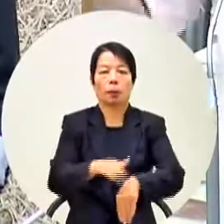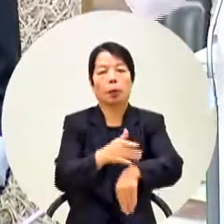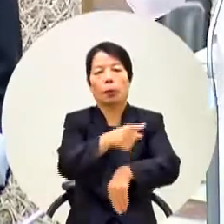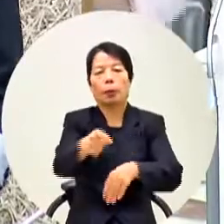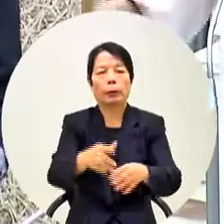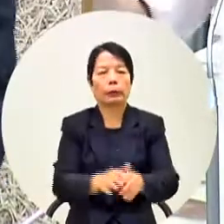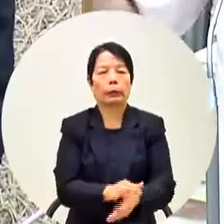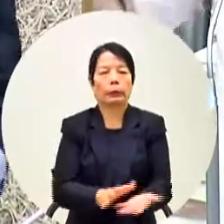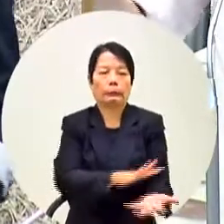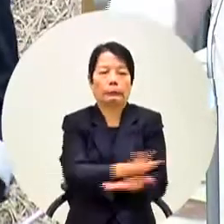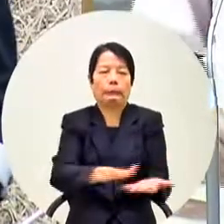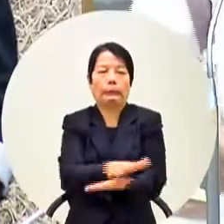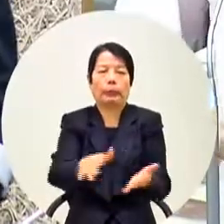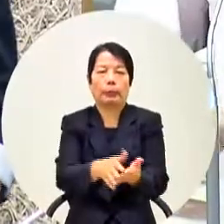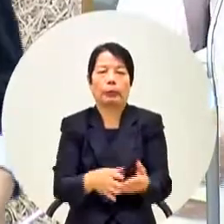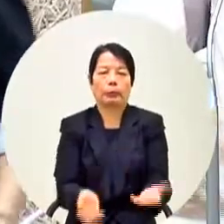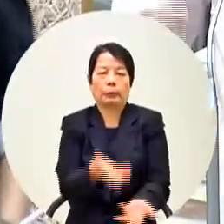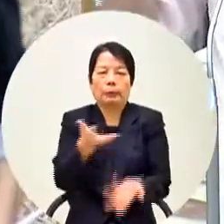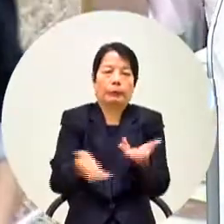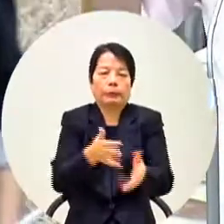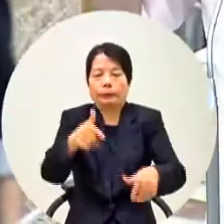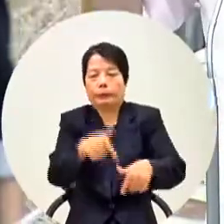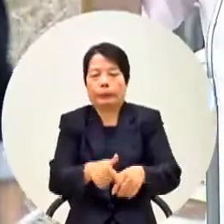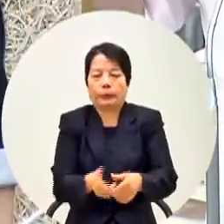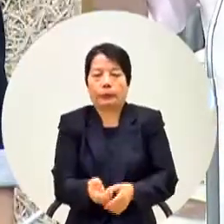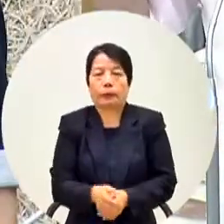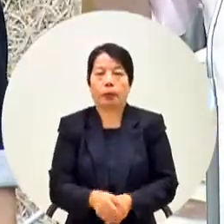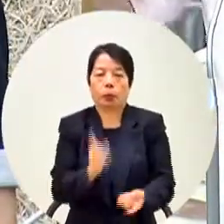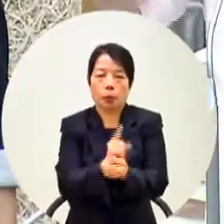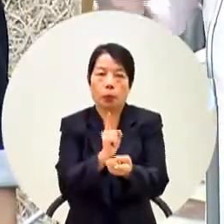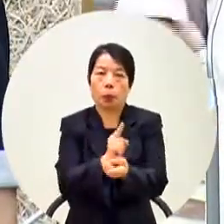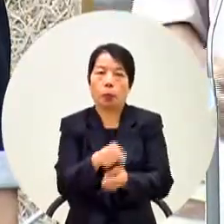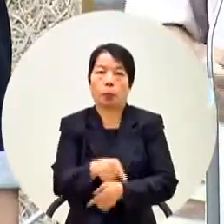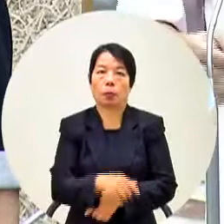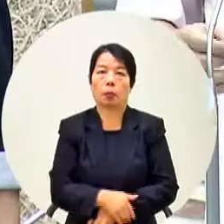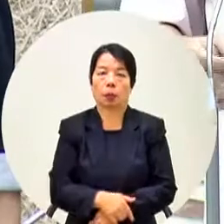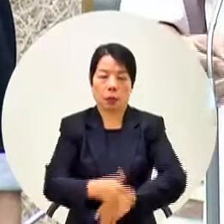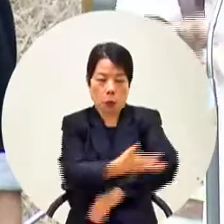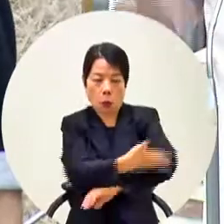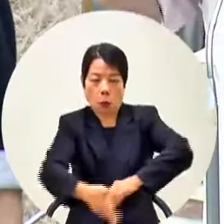沙，碰碰烟，碰碰清，规条沟啊，